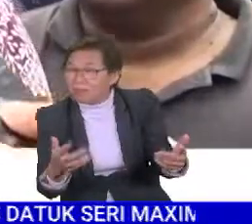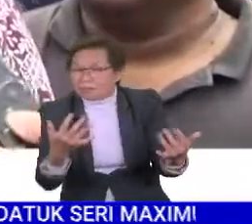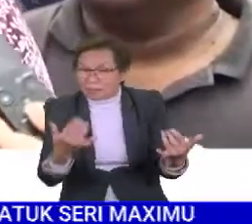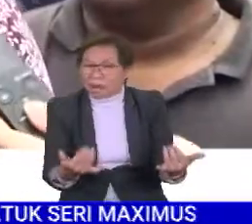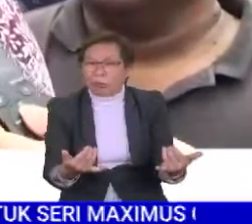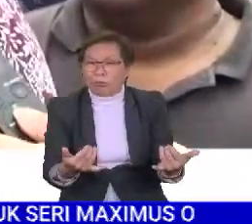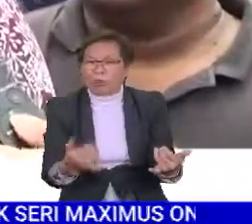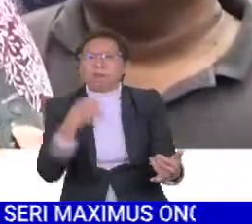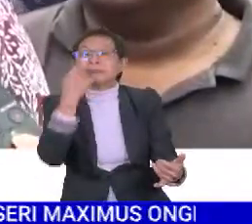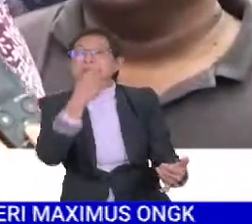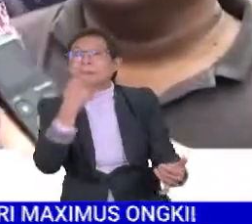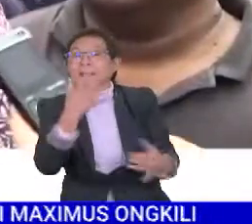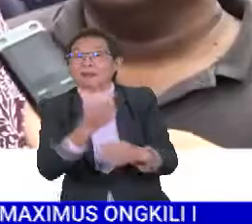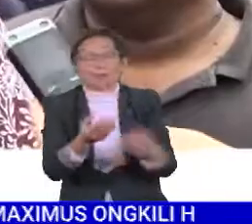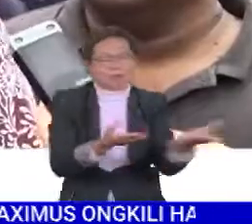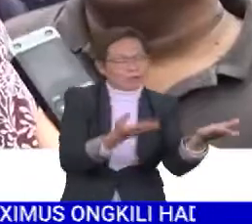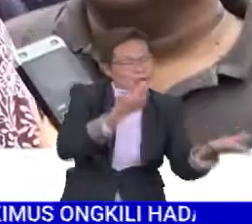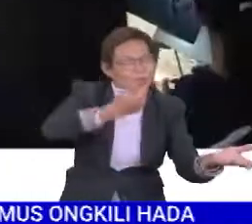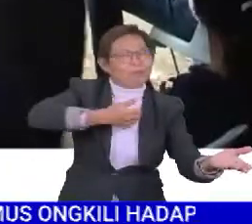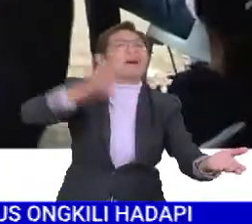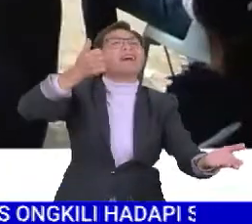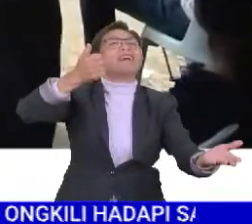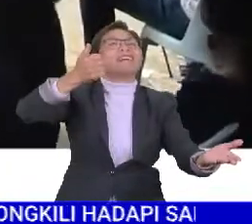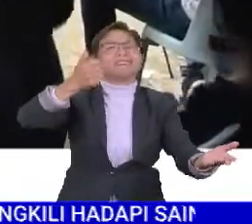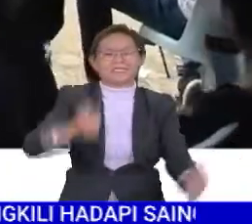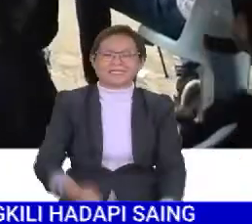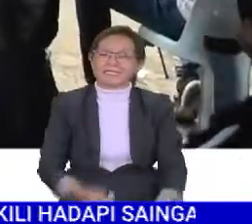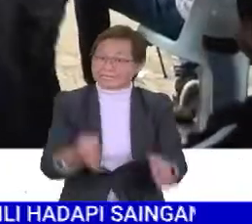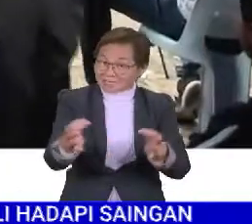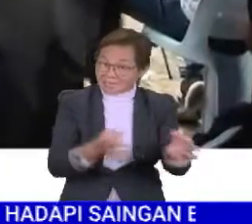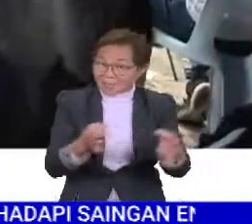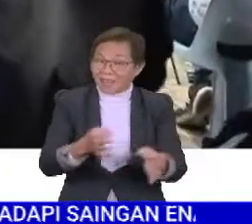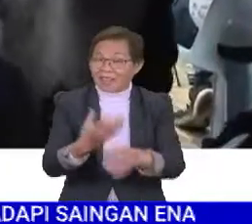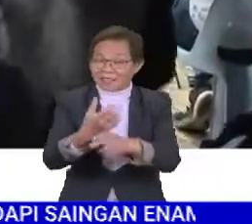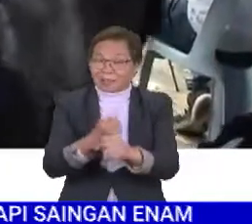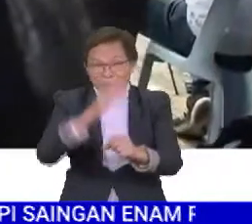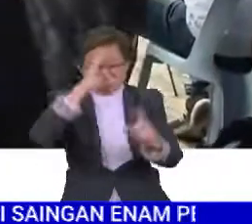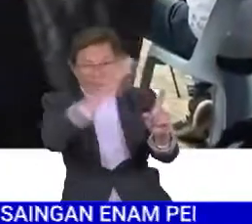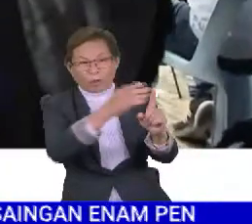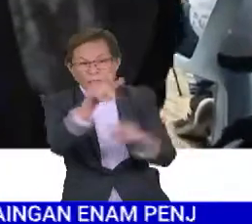kepada siapa yang dapat memberi servis yang terbaik. Ya. Jelas beliau selepas terdapat